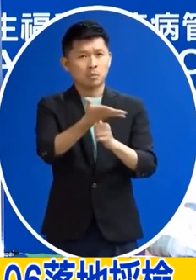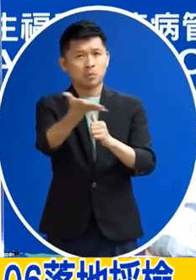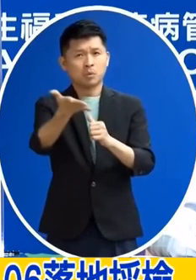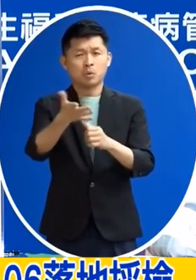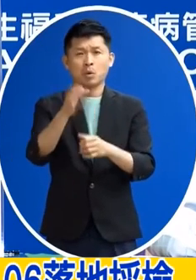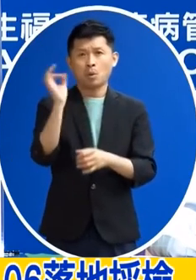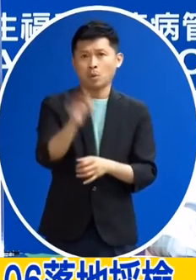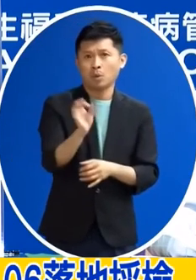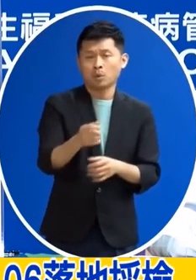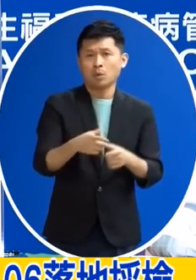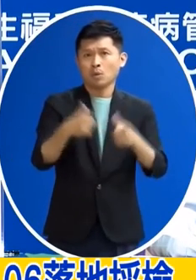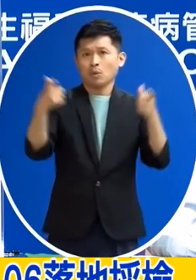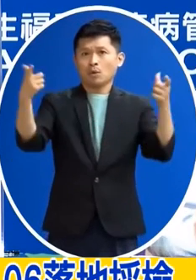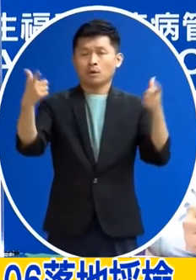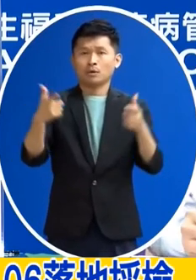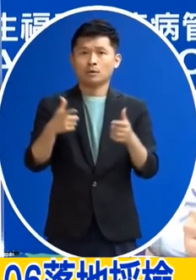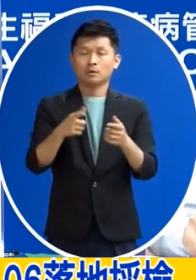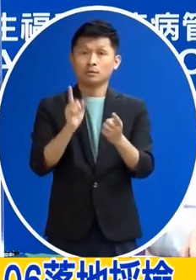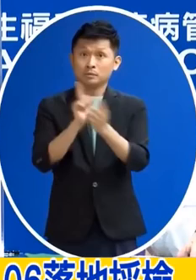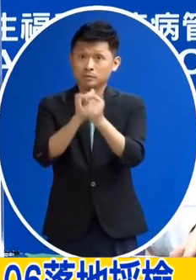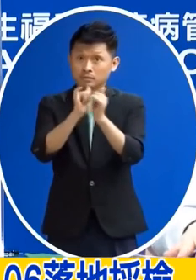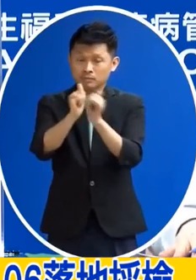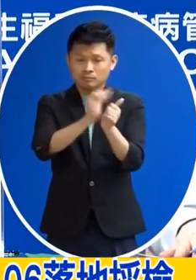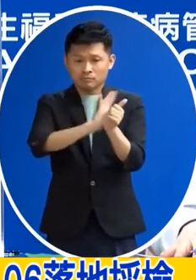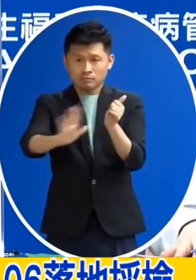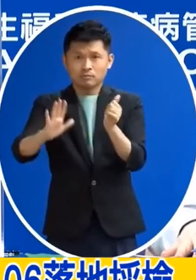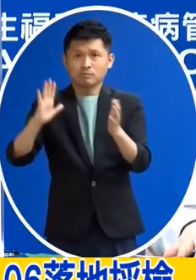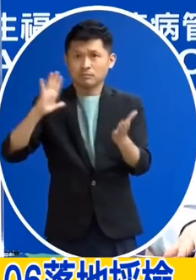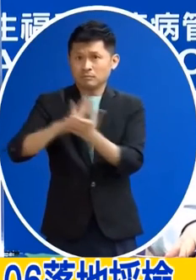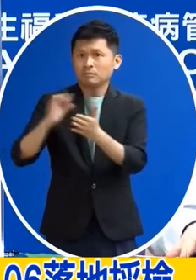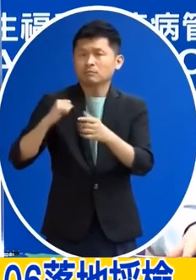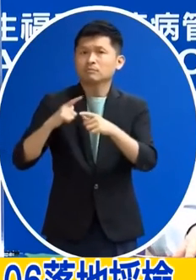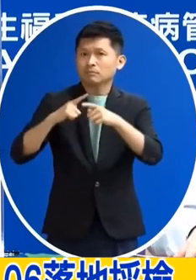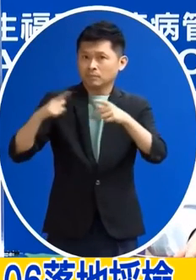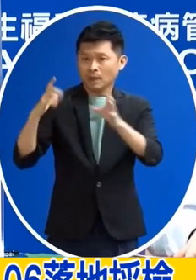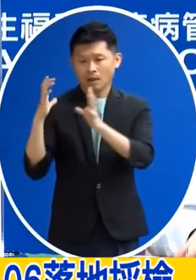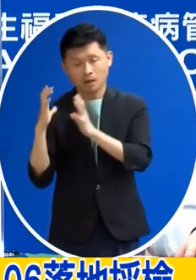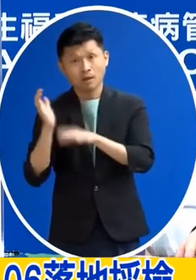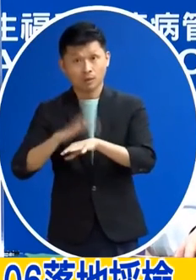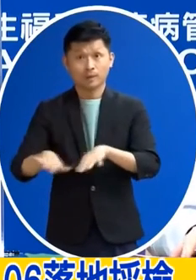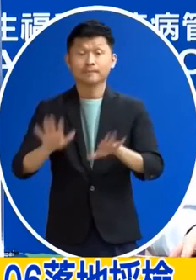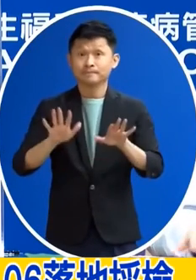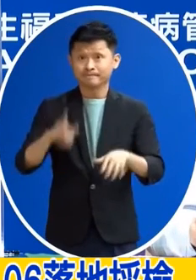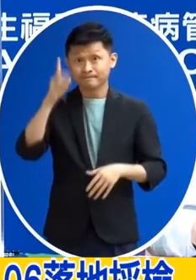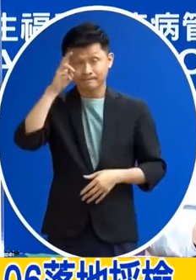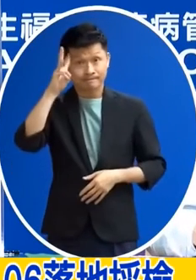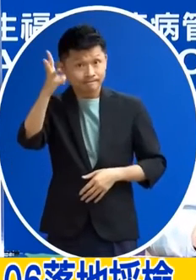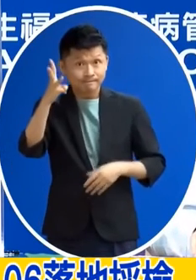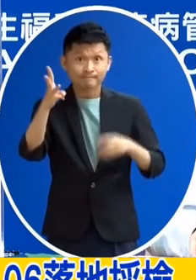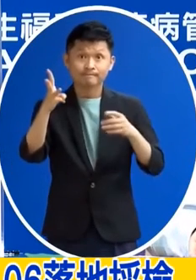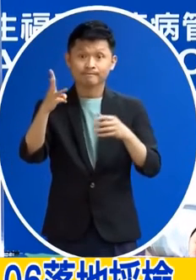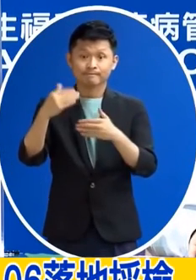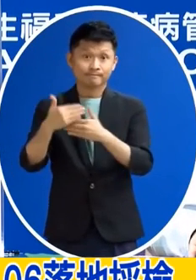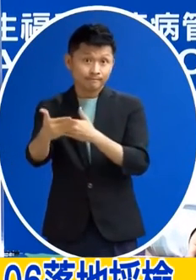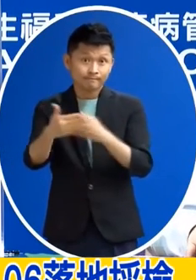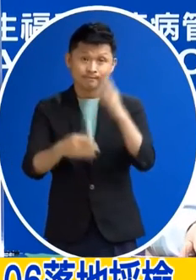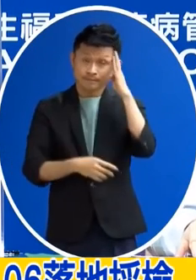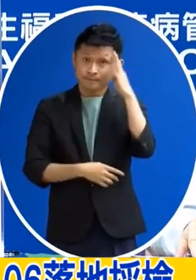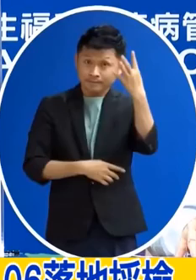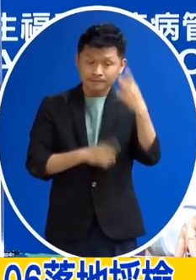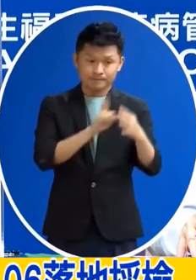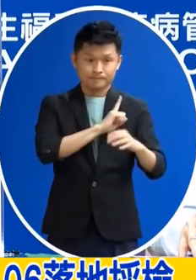速，那可能会对于社会的压力增大，所以对目前这样3+4的一个方向是同意